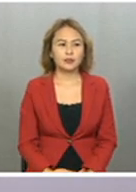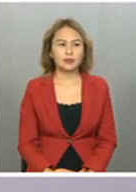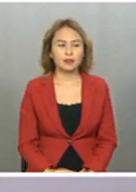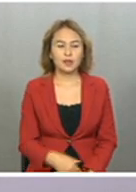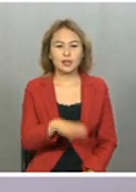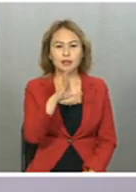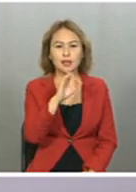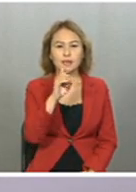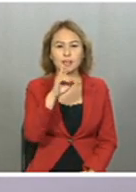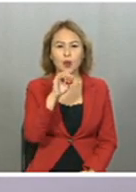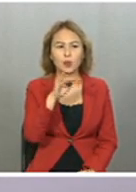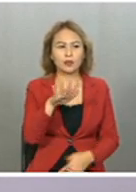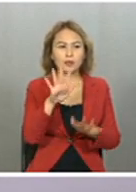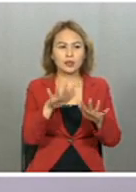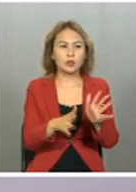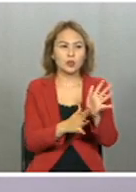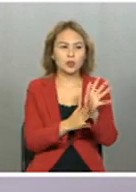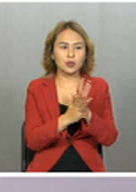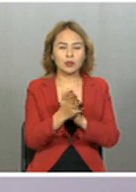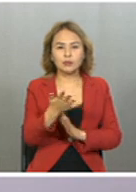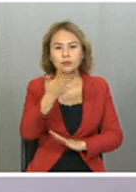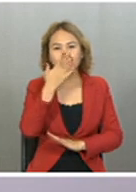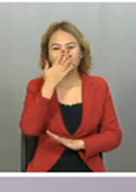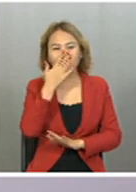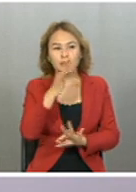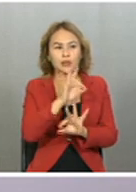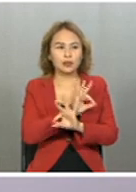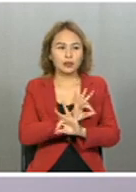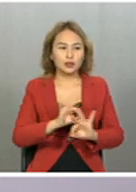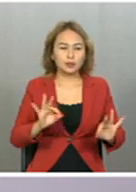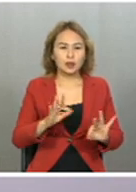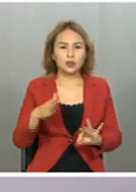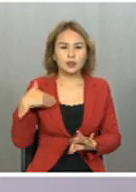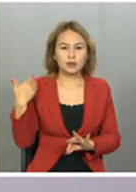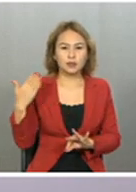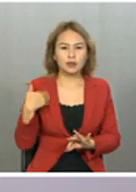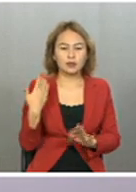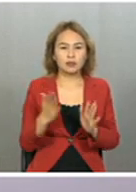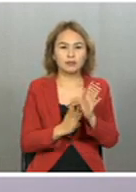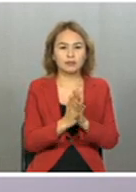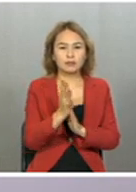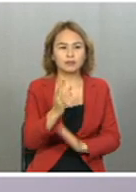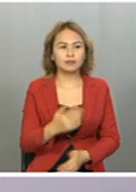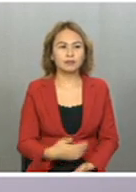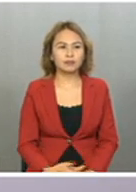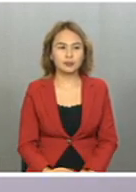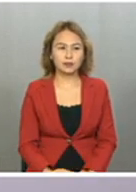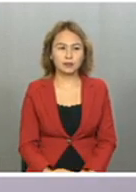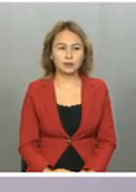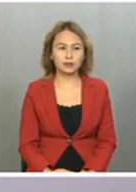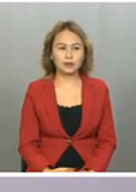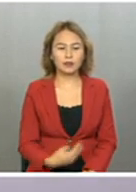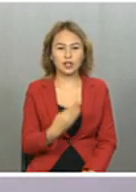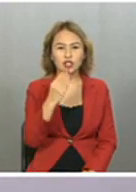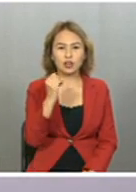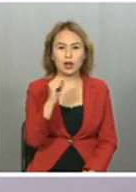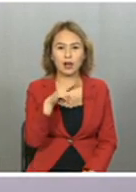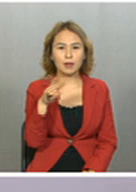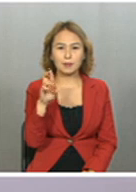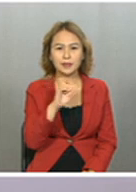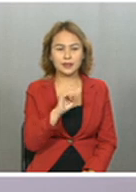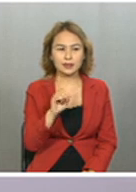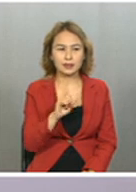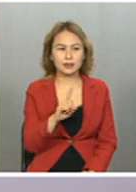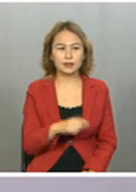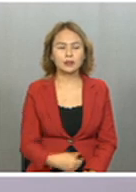Саздауыт жерде өседі. Хош иісі аңқыған, шипа өсімдік деседі. Бұл жалбыз